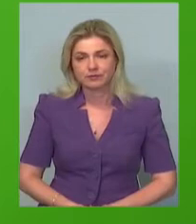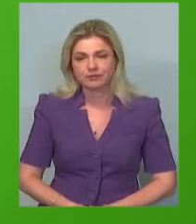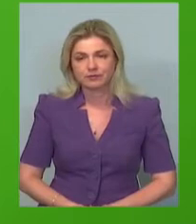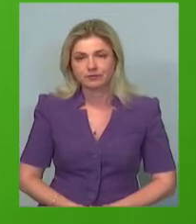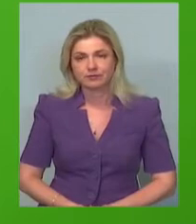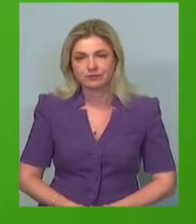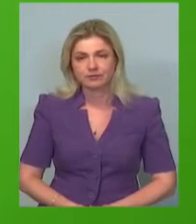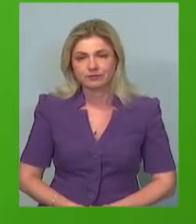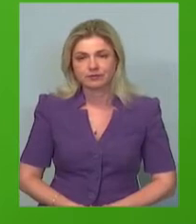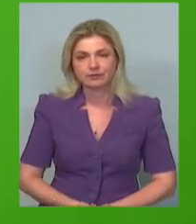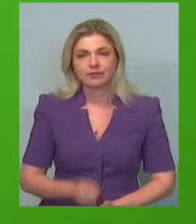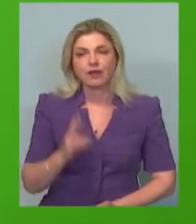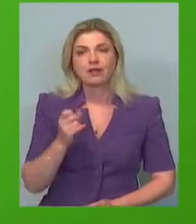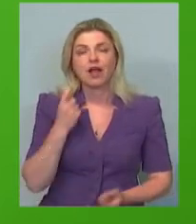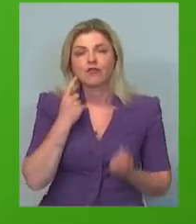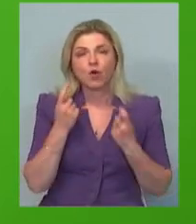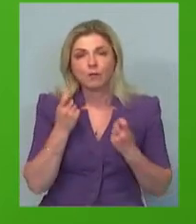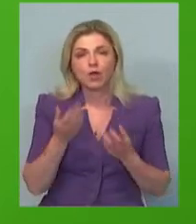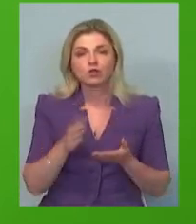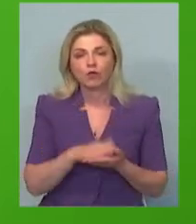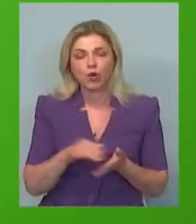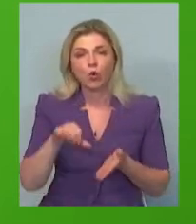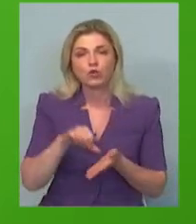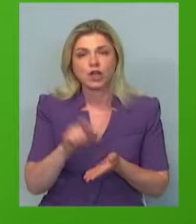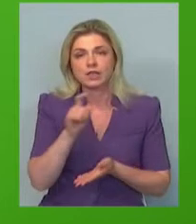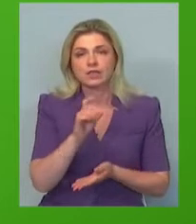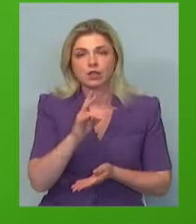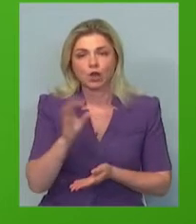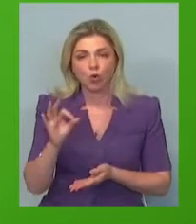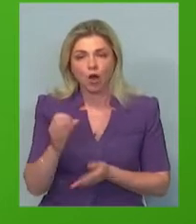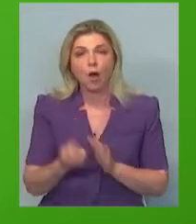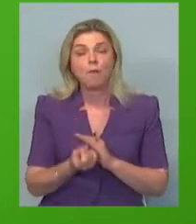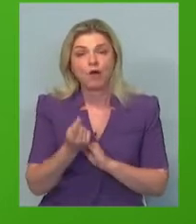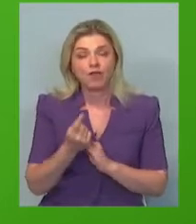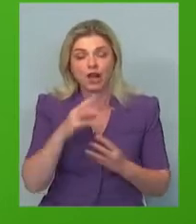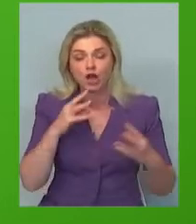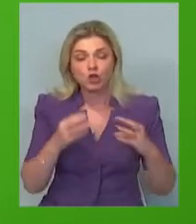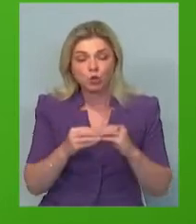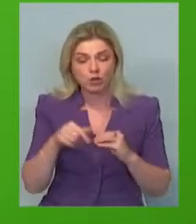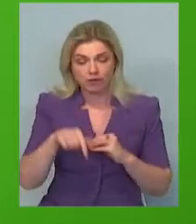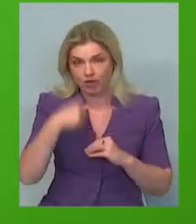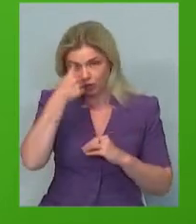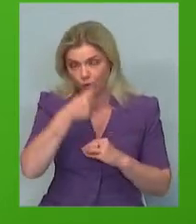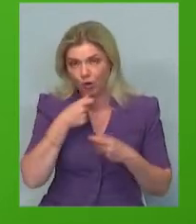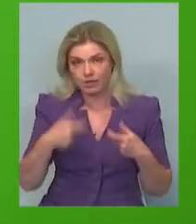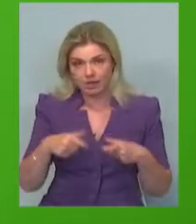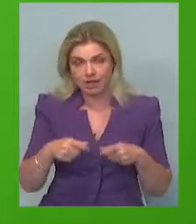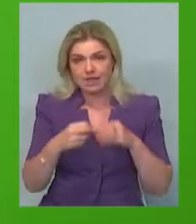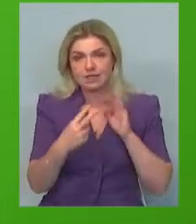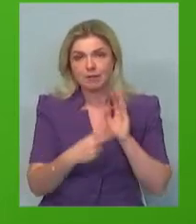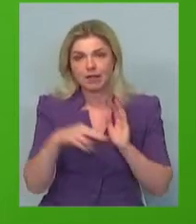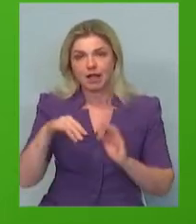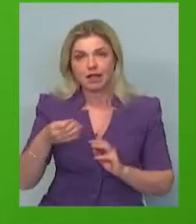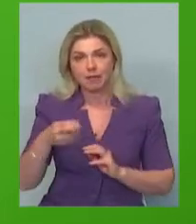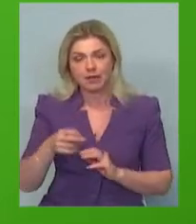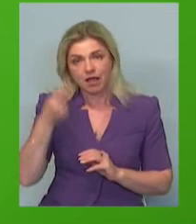На інформаційних сторінках учасників зовнішнього незалежного оцінювання з'явилися результати цьогорічних іспитів. 17 липня стали відомими